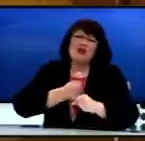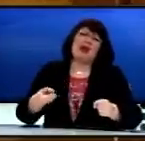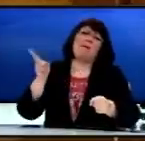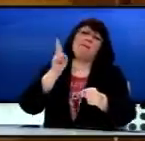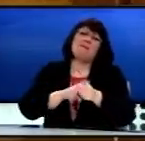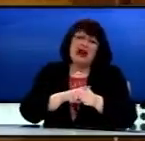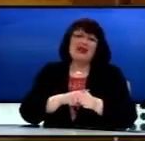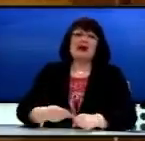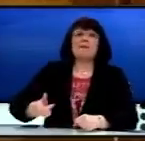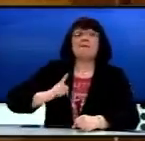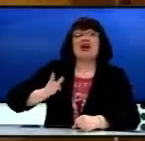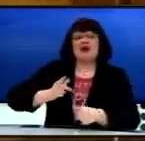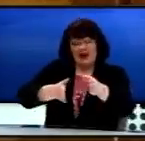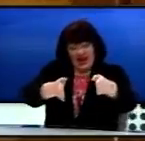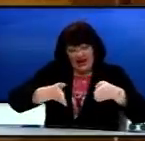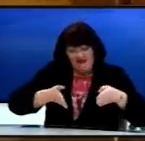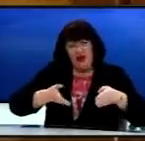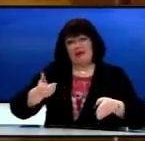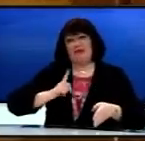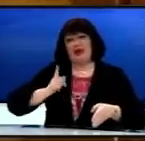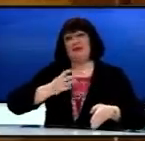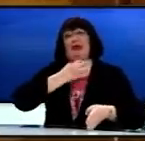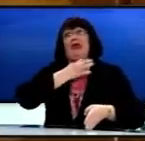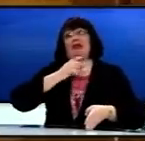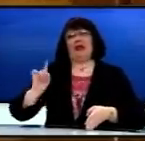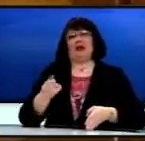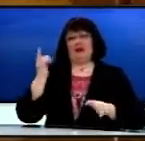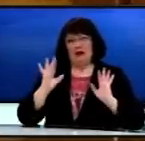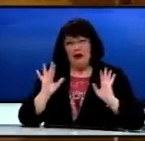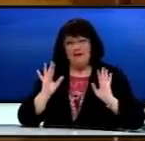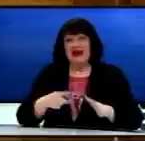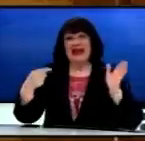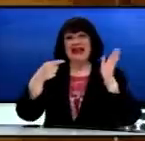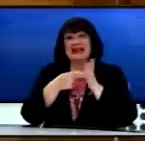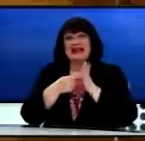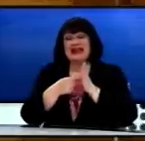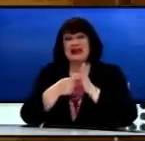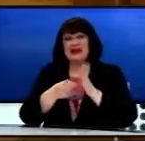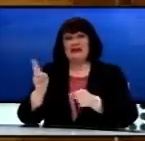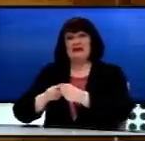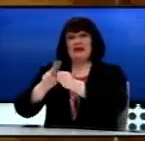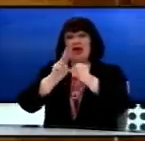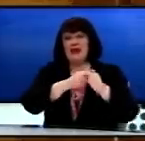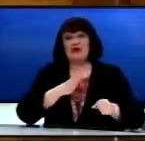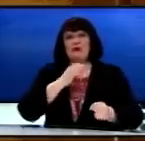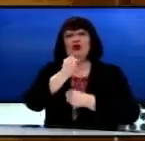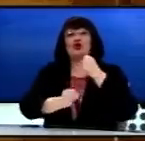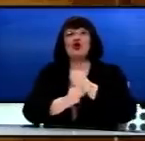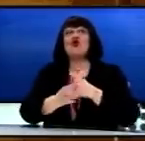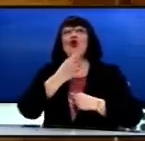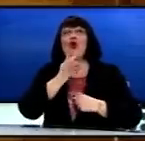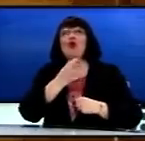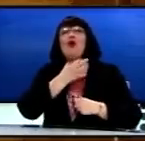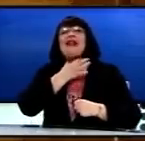Ξεψύχησε περιμένοντας να βρει κρεβάτι στην εντατική. 1000 θάνατοι το χρόνο από ελλείψεις